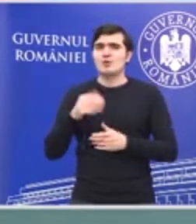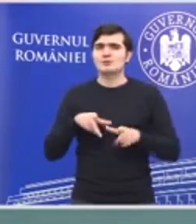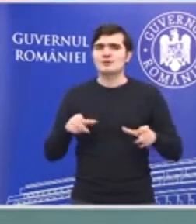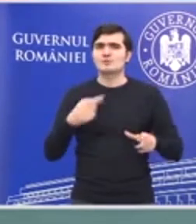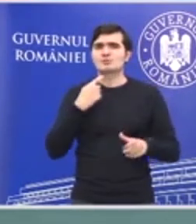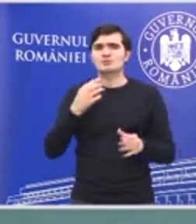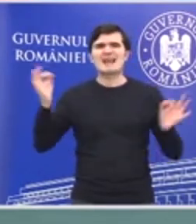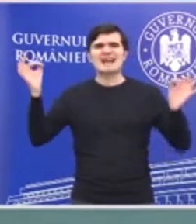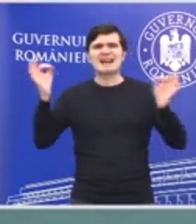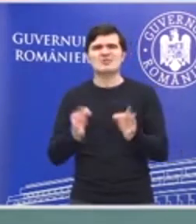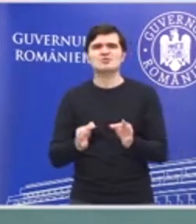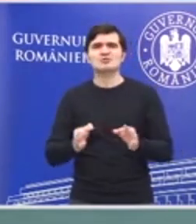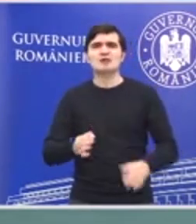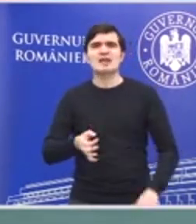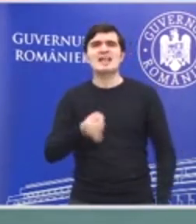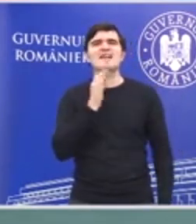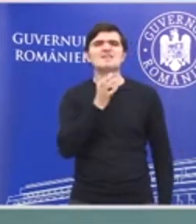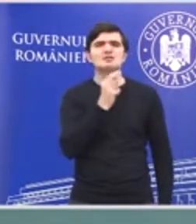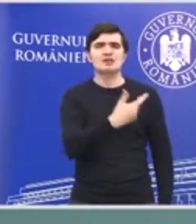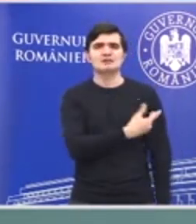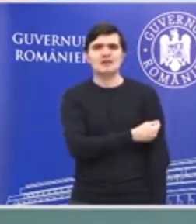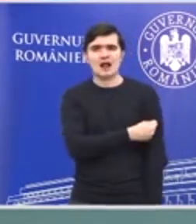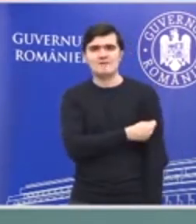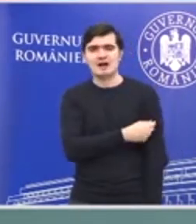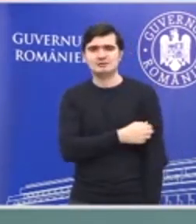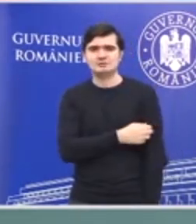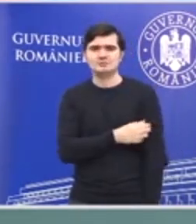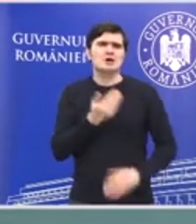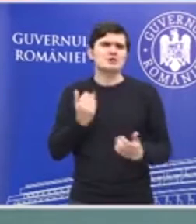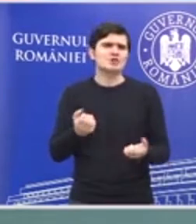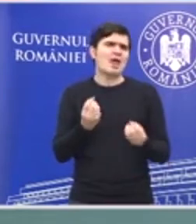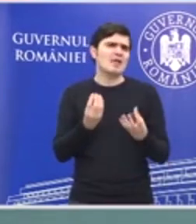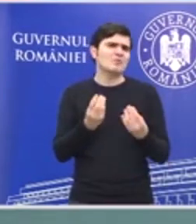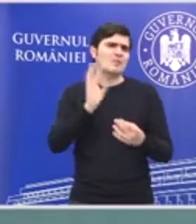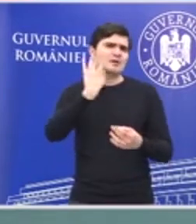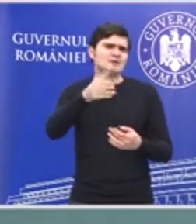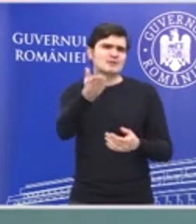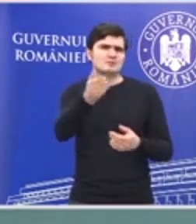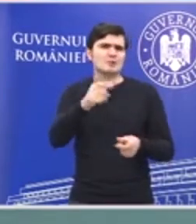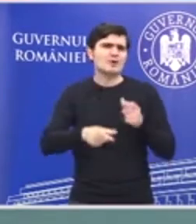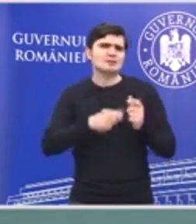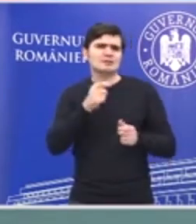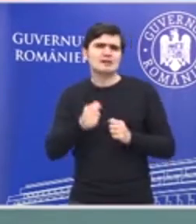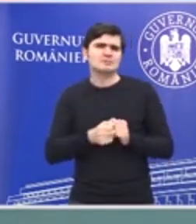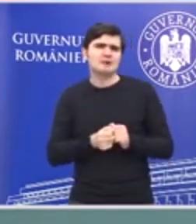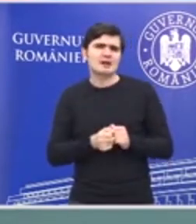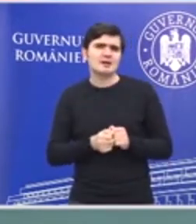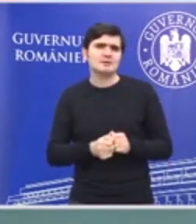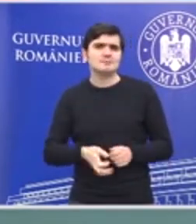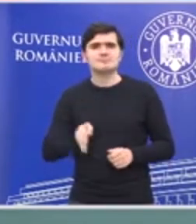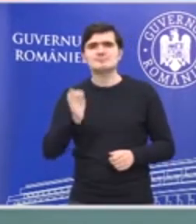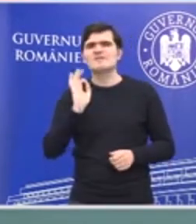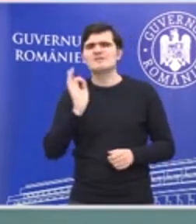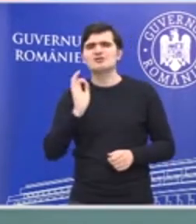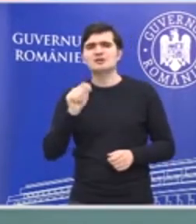reduce eficiența vaccinului. Ce date aveți dumneavoastră referitor la